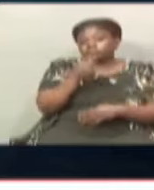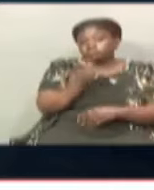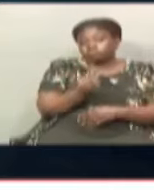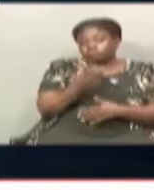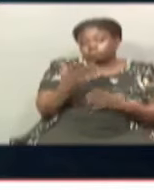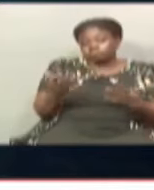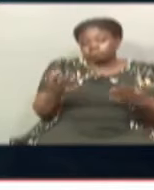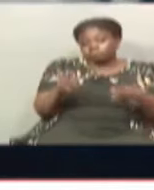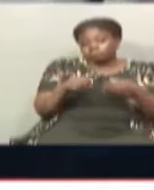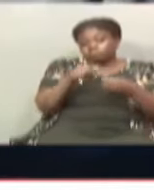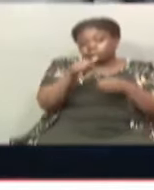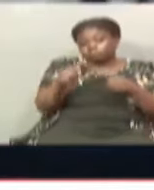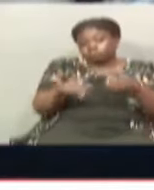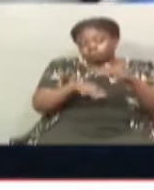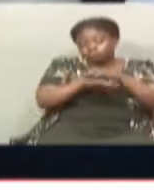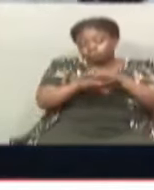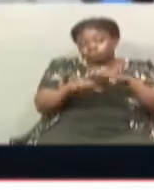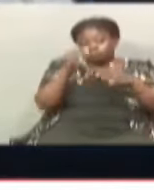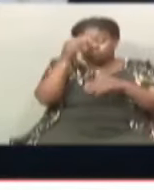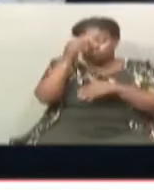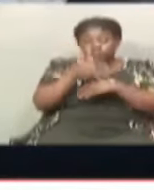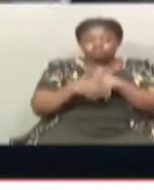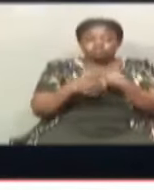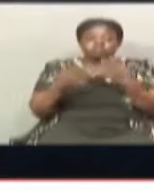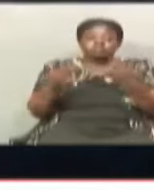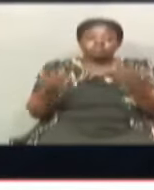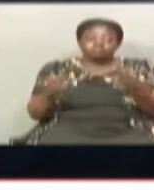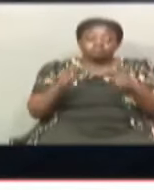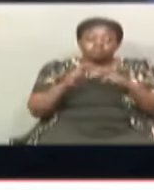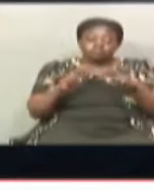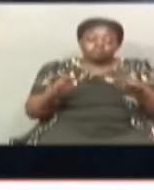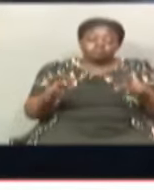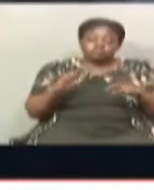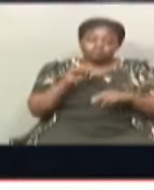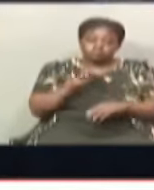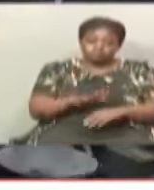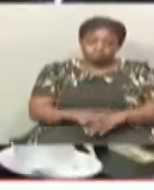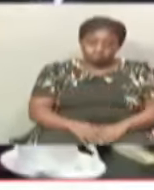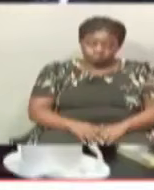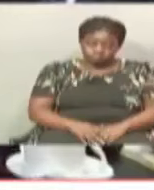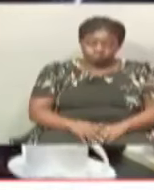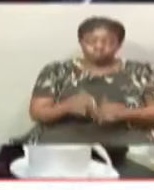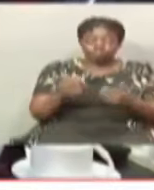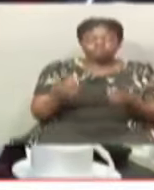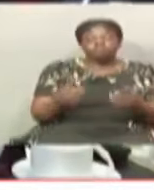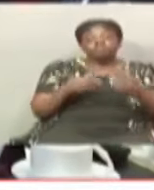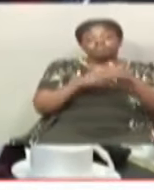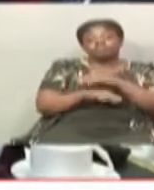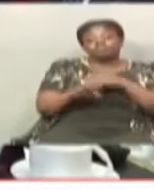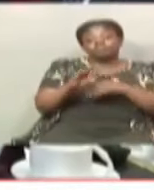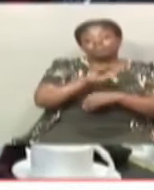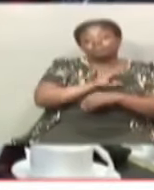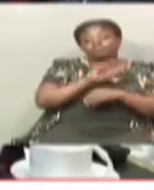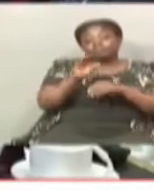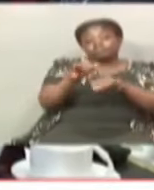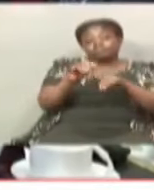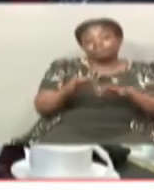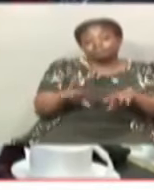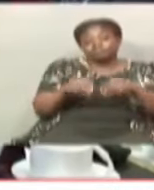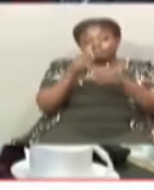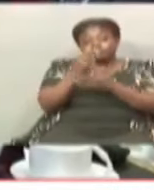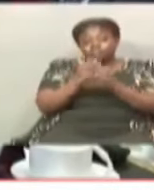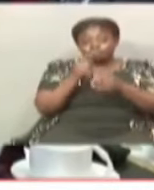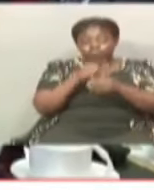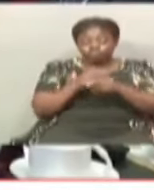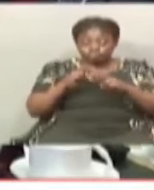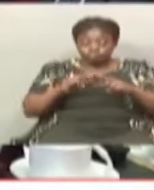oba obutaweebwa ndala kijja kusalibwawo oluvannyuma lw'okunoonyereza kuno. Kati Byarugaba asinzidde mu kakiiko palamenti ke yasaawaako ekiseera akali mu